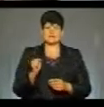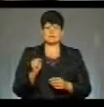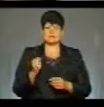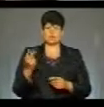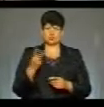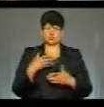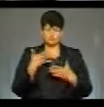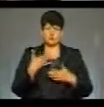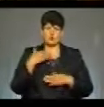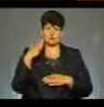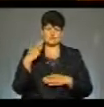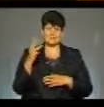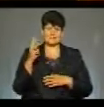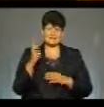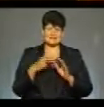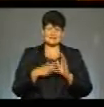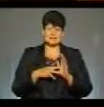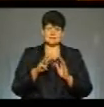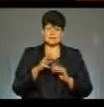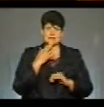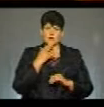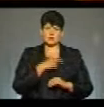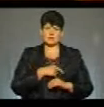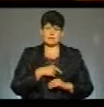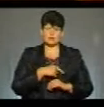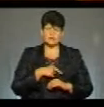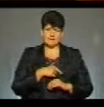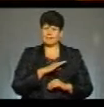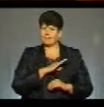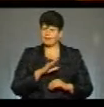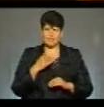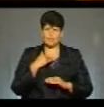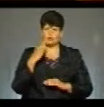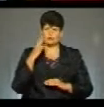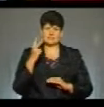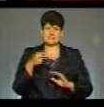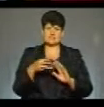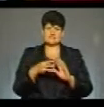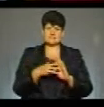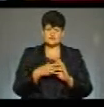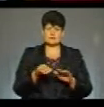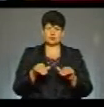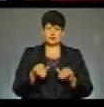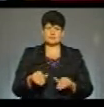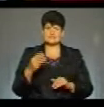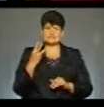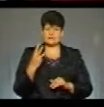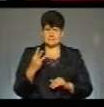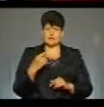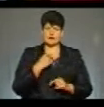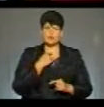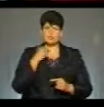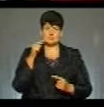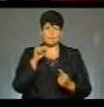другому читанні проголосували 373 народні депутати. Не голосували 28, утрималися 3. Голосів проти